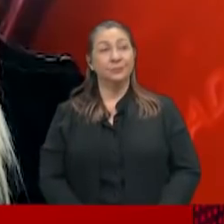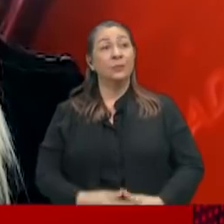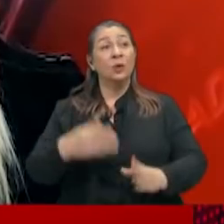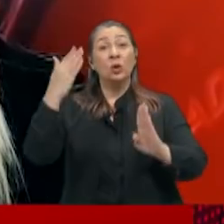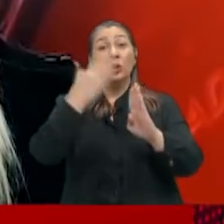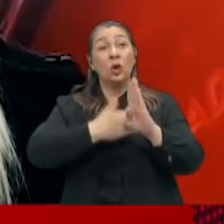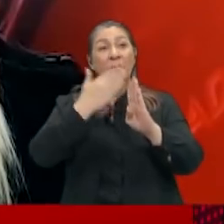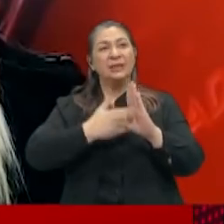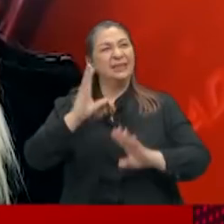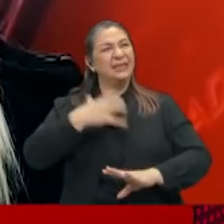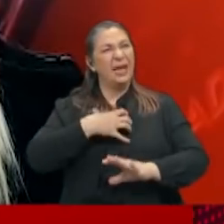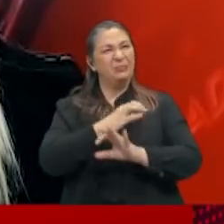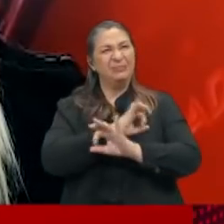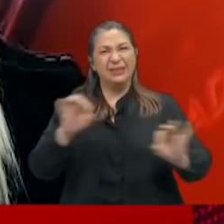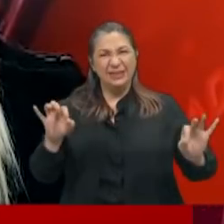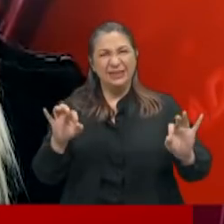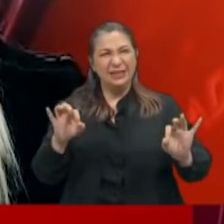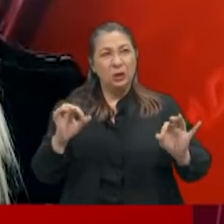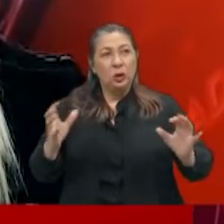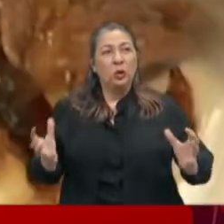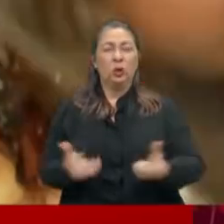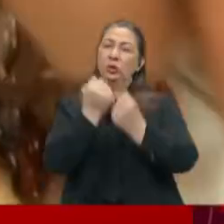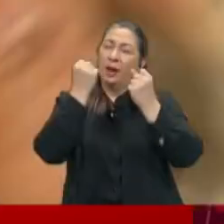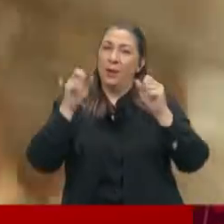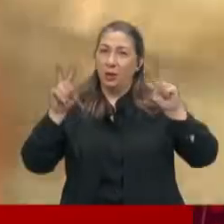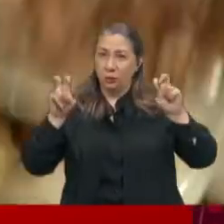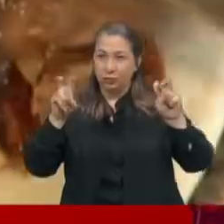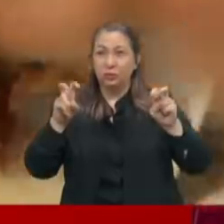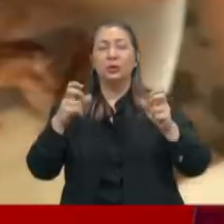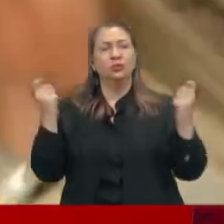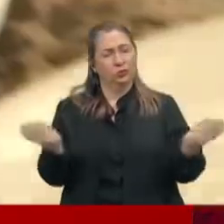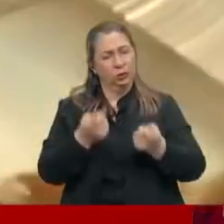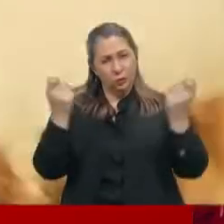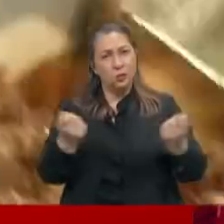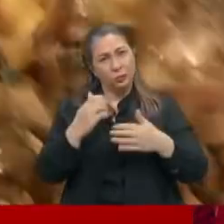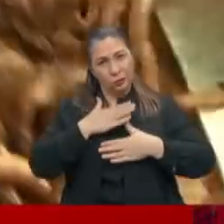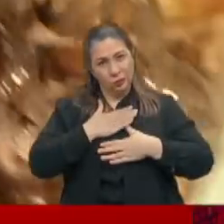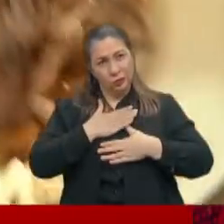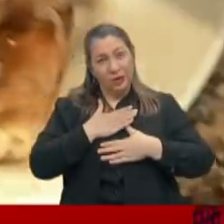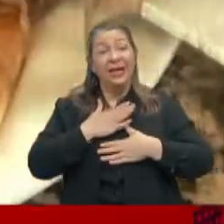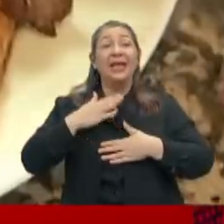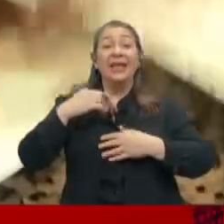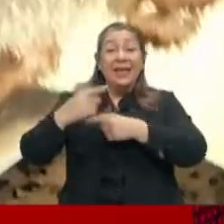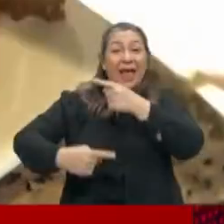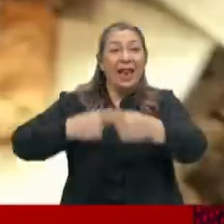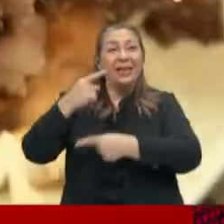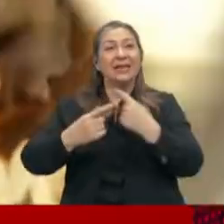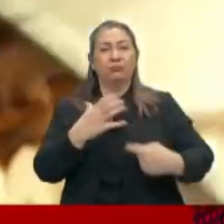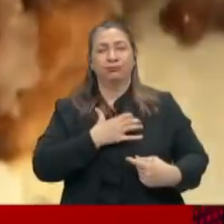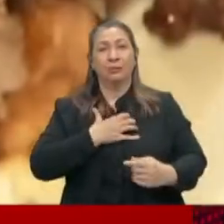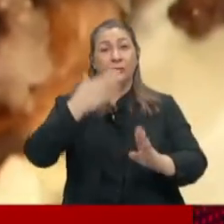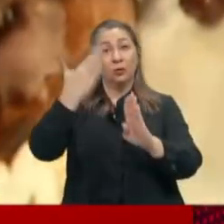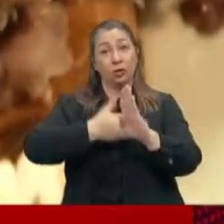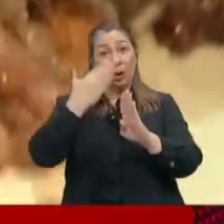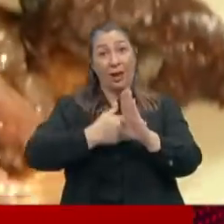Döneri sahipsizlikten kurtarma konusunda gayret gösteriyoruz. Geleneksel yemeğimiz